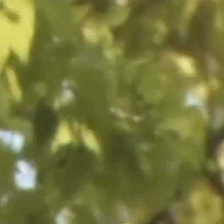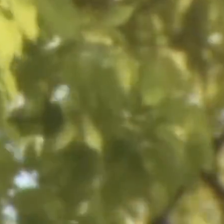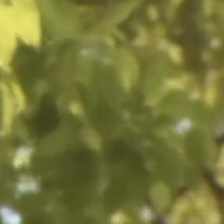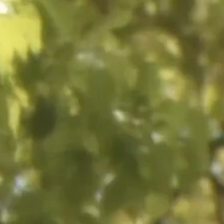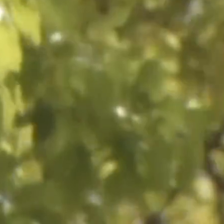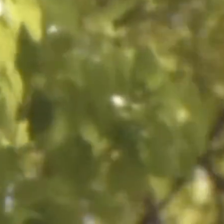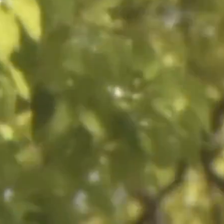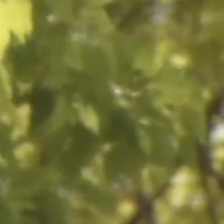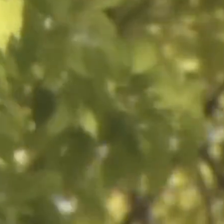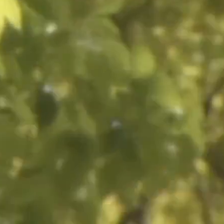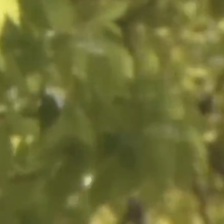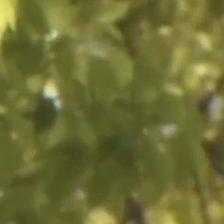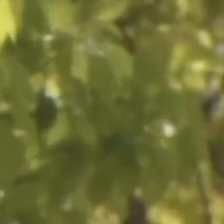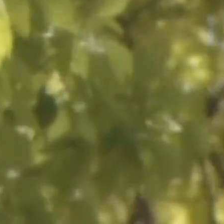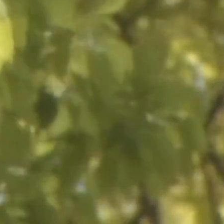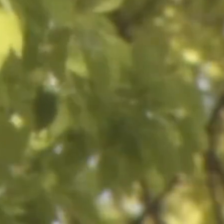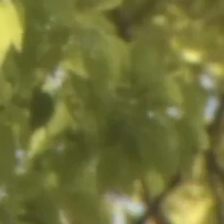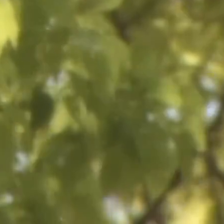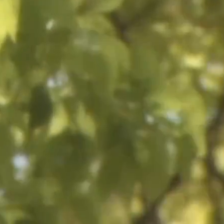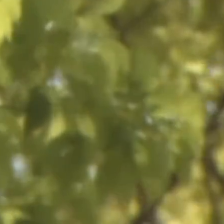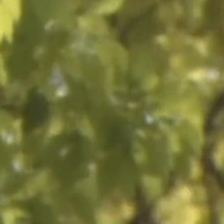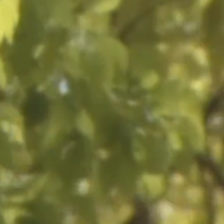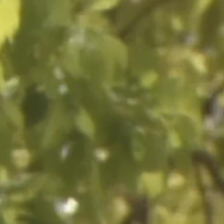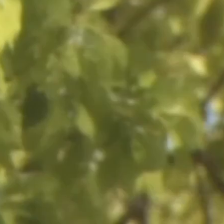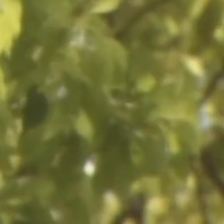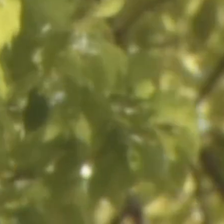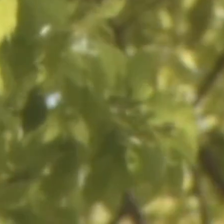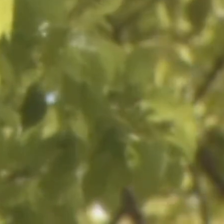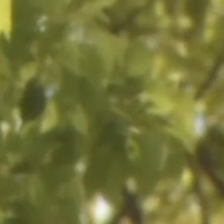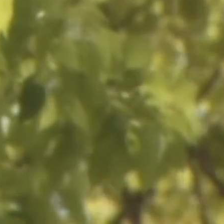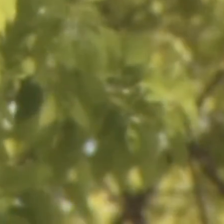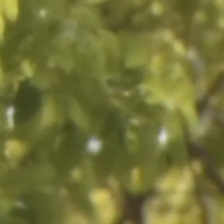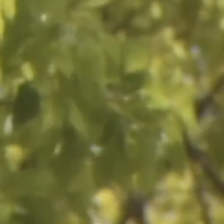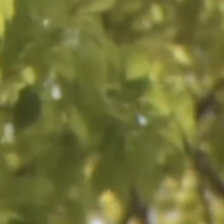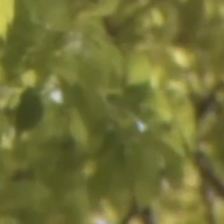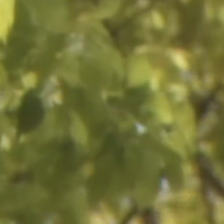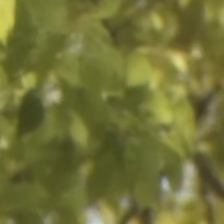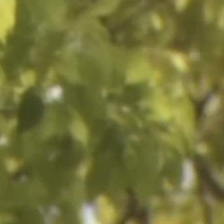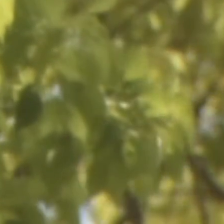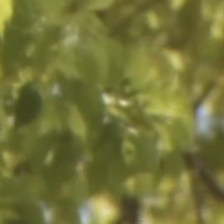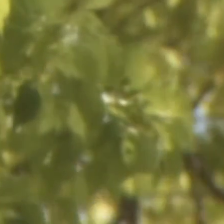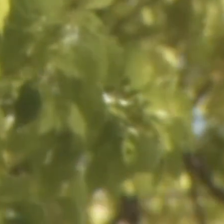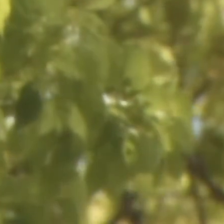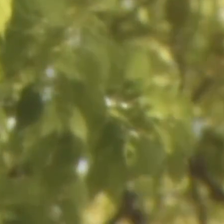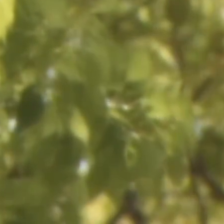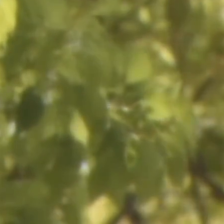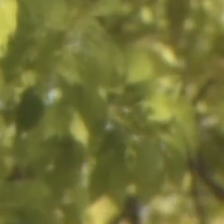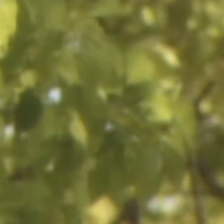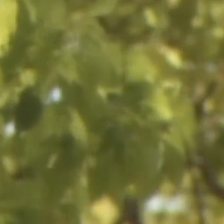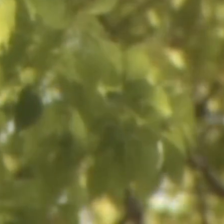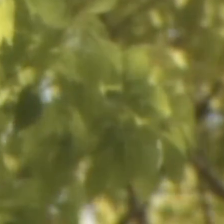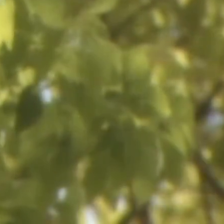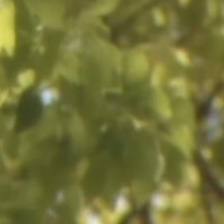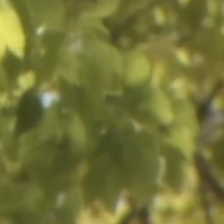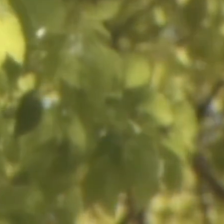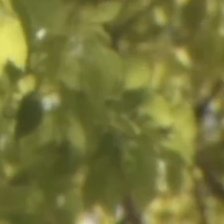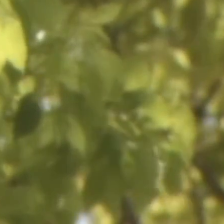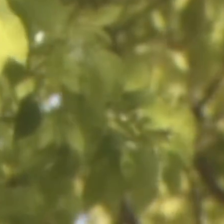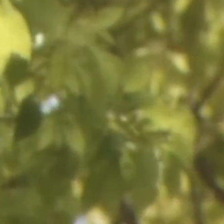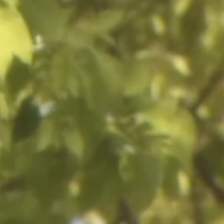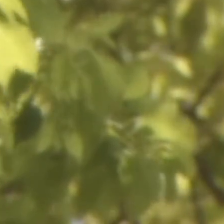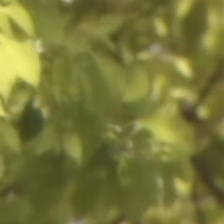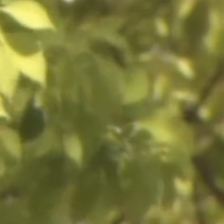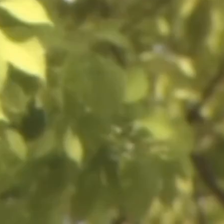過去に放送した番組を見ることができますよ。スマートフォンなどを使ってご覧の QR コードを読み取れ